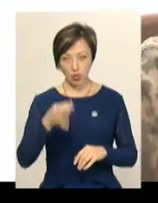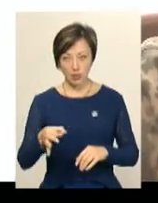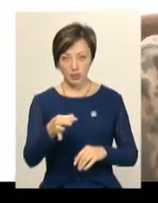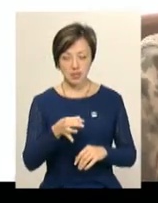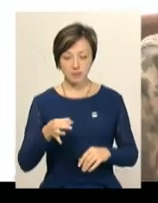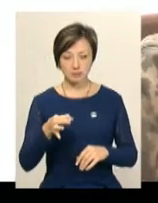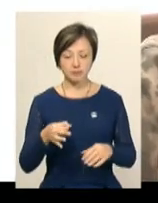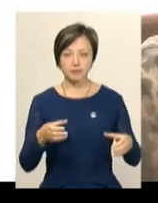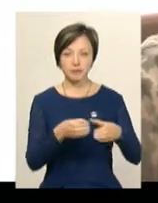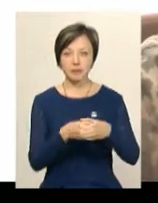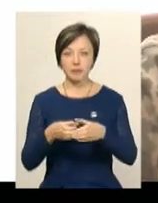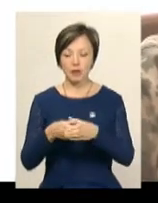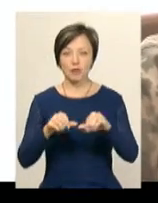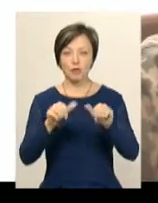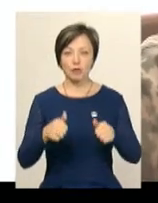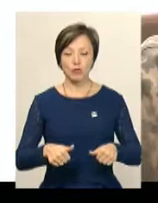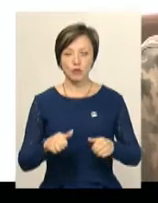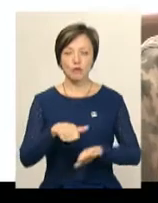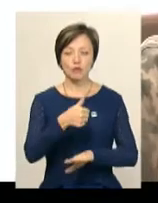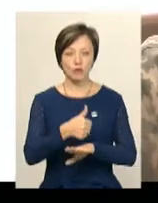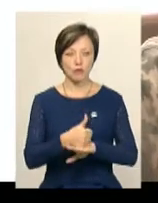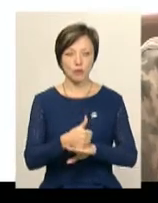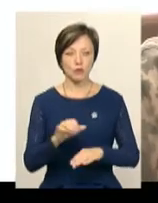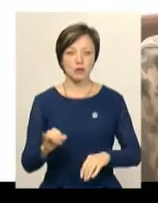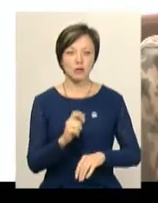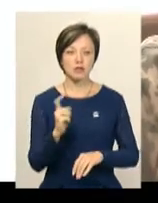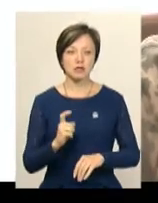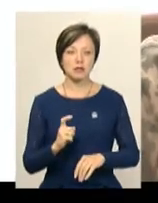області. Бригада формується в основному із